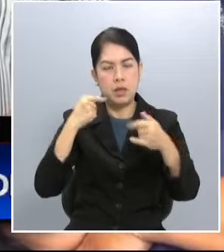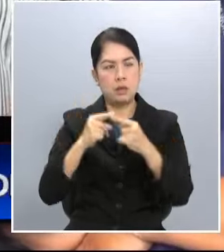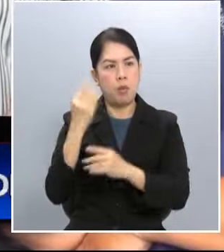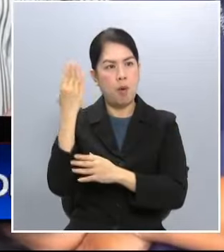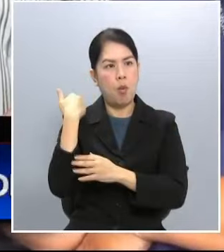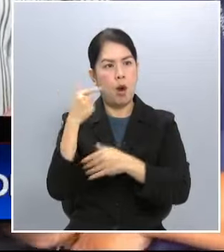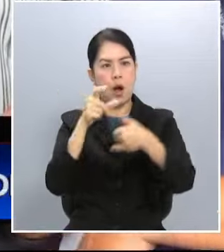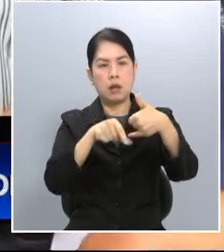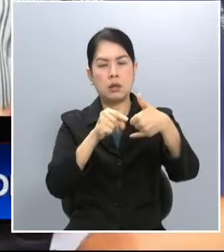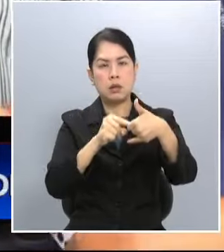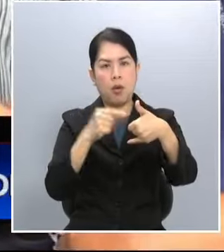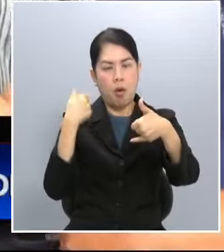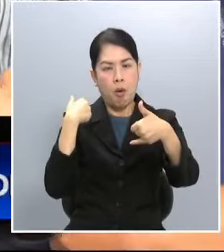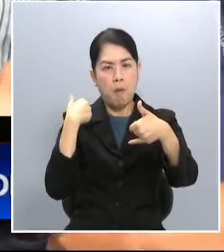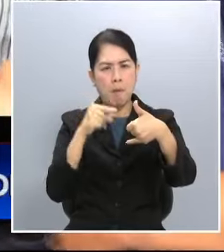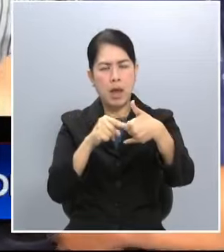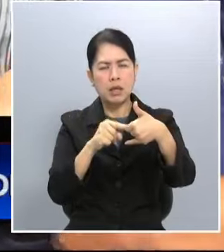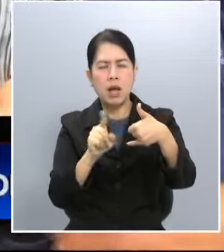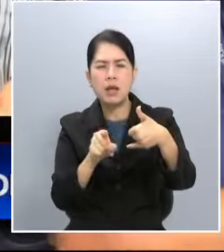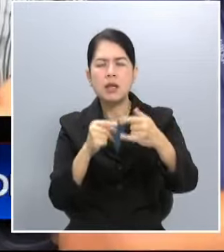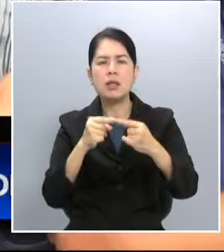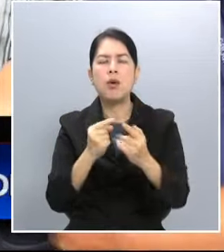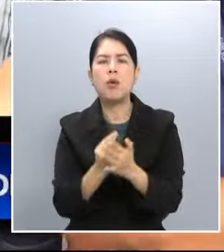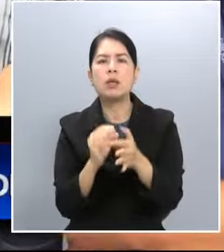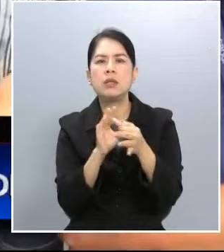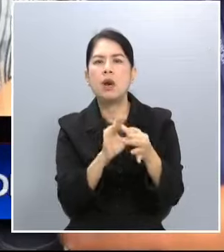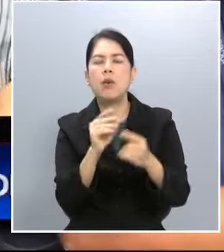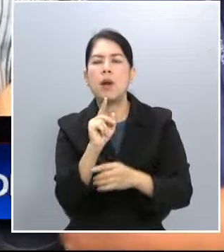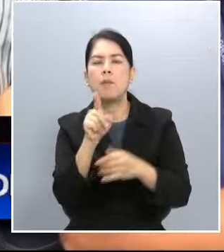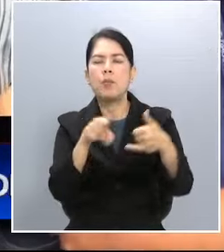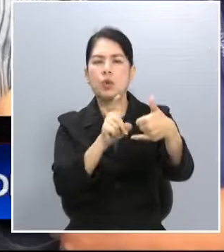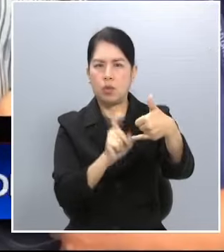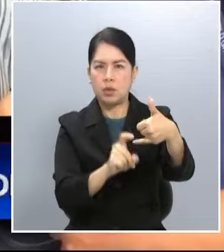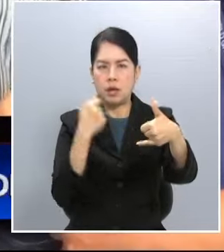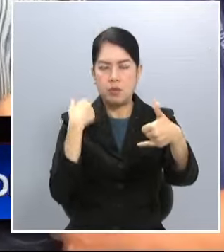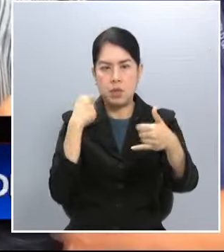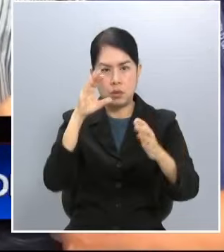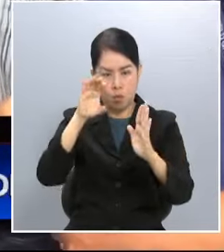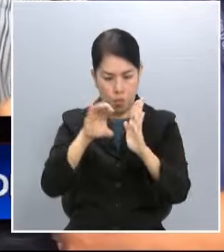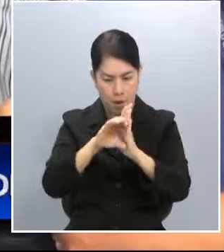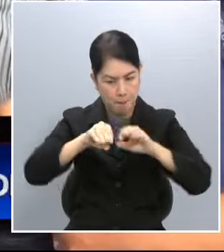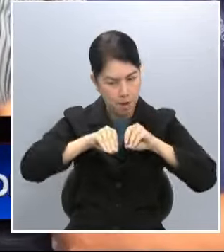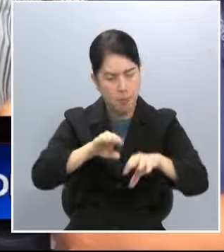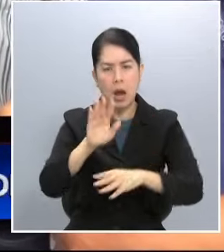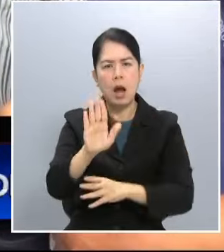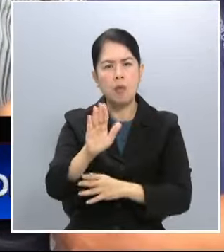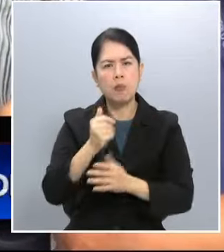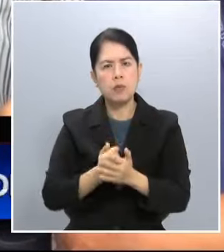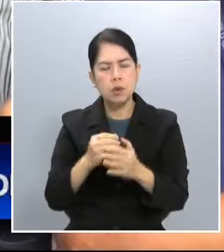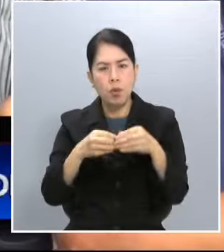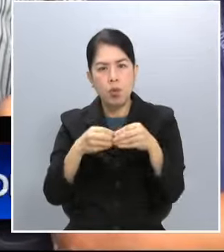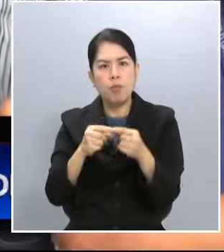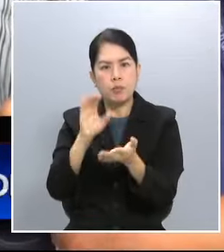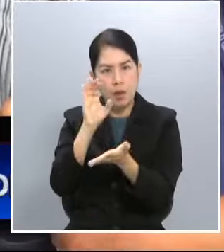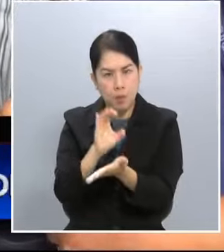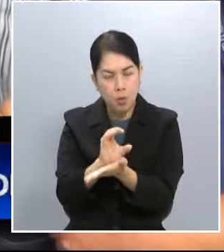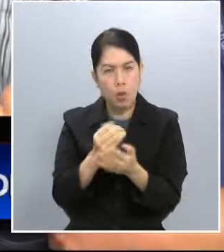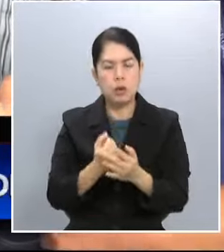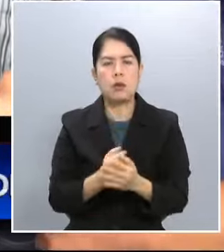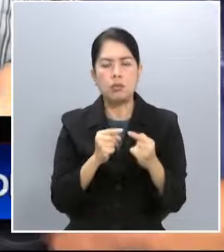เนี่ยแล้วเป็นเด็กอีกต่างหากภาพจะออกไปไม่ได้ครับภาพจะออกไปไม่ได้ตำรวจเขาก็ต้องรักษากฎหมายเขาไม่ได้มาของมาตรฐานเขาเพียง